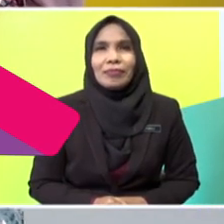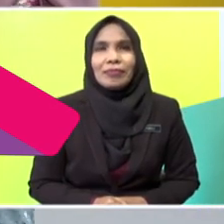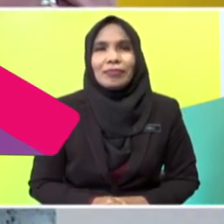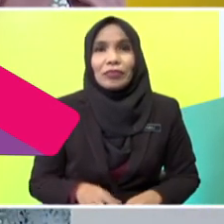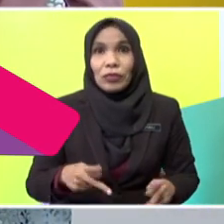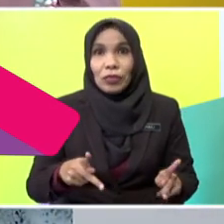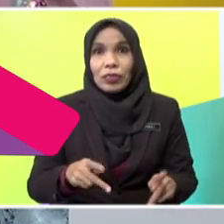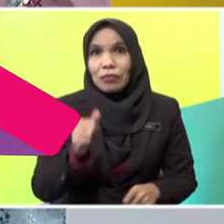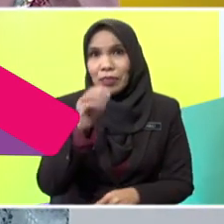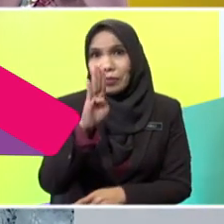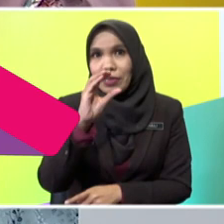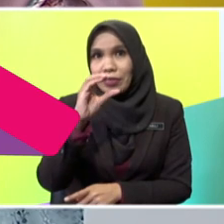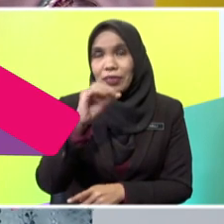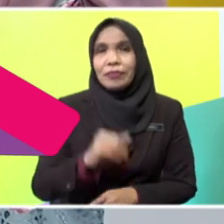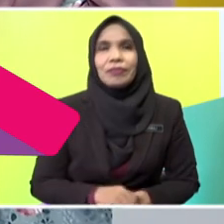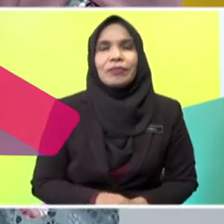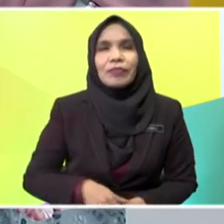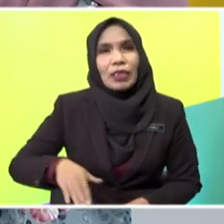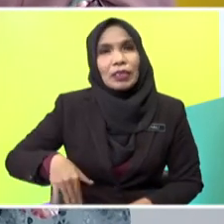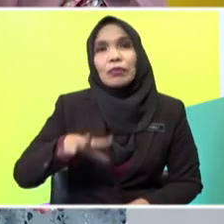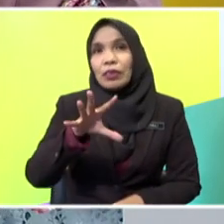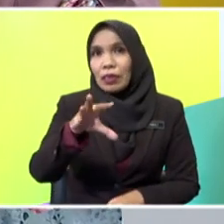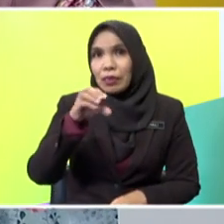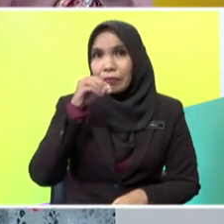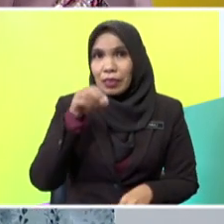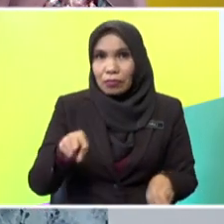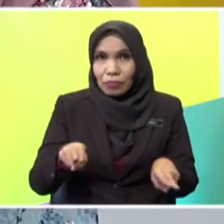sini. Jadi sebelum mengambil ukuran,